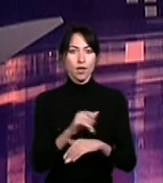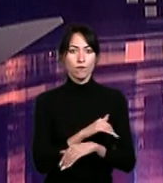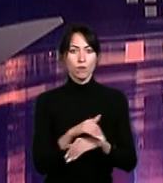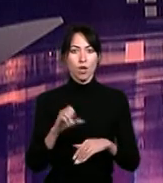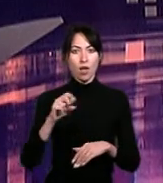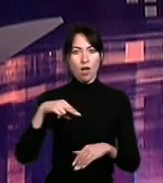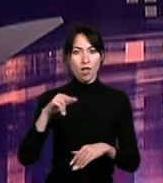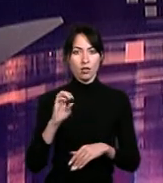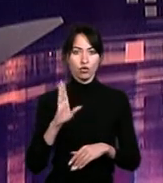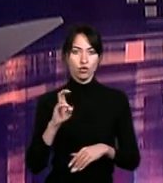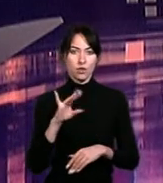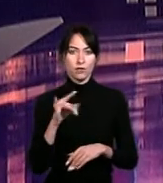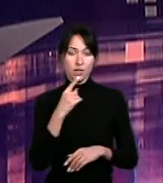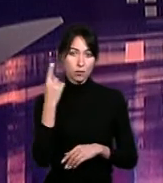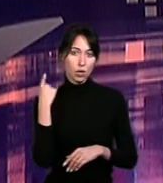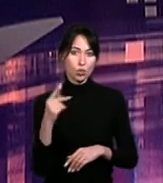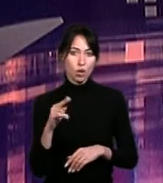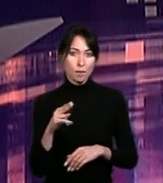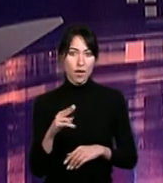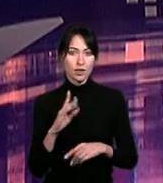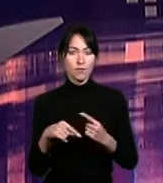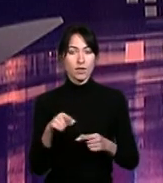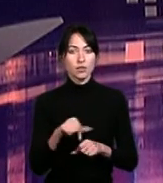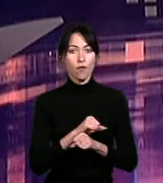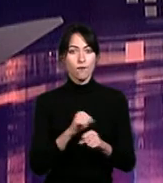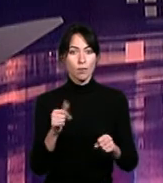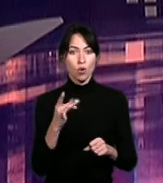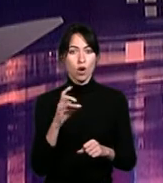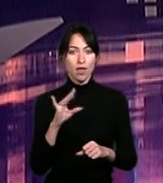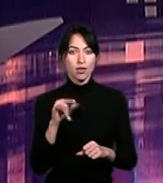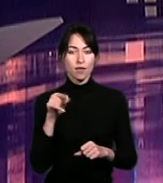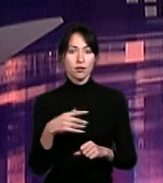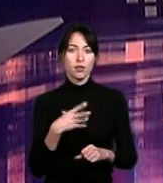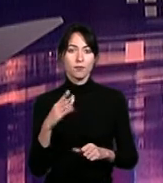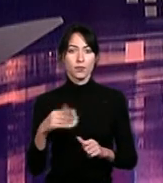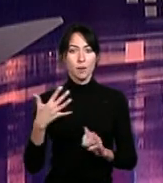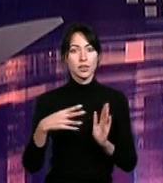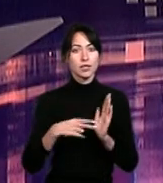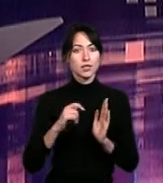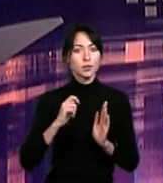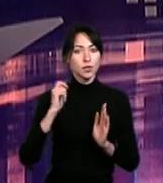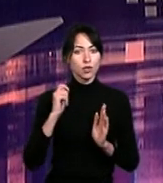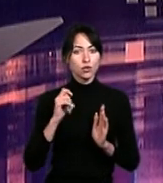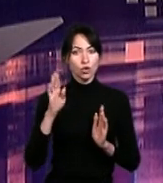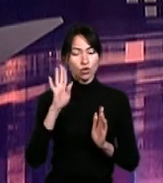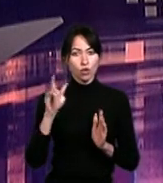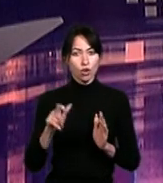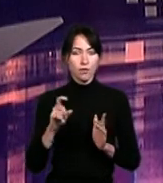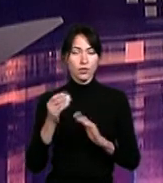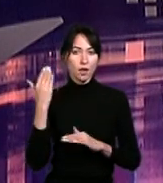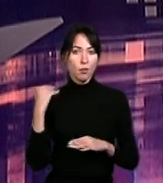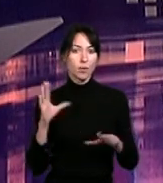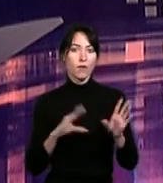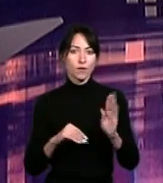вулиці Алчевських. Минулої п'ятниці внаслідок вибуху гранати там загинув 57-річний чоловік. За